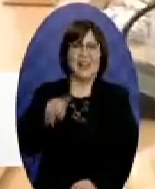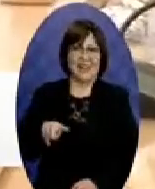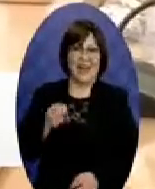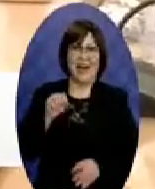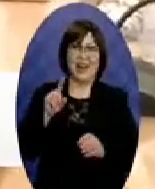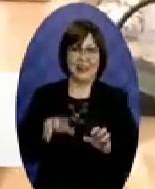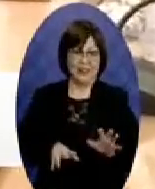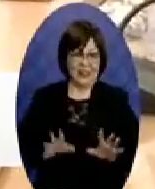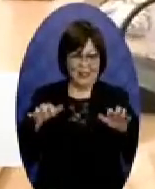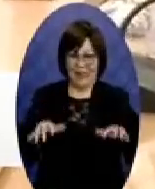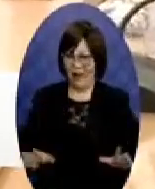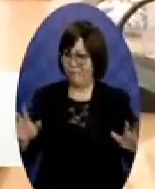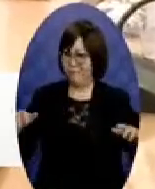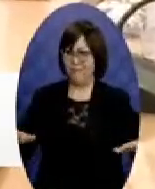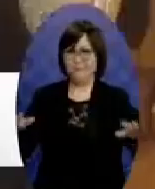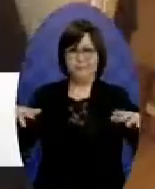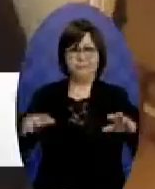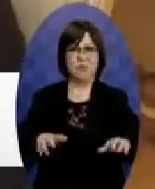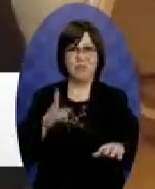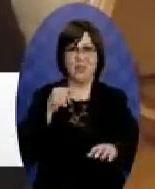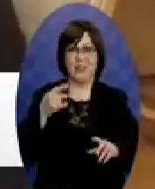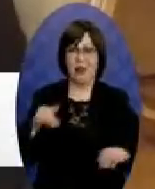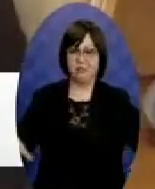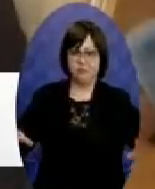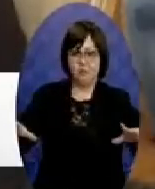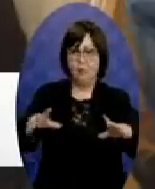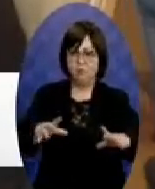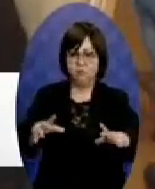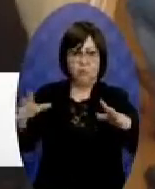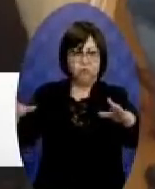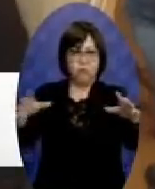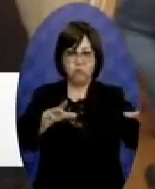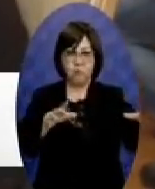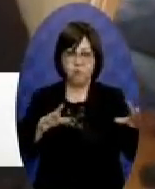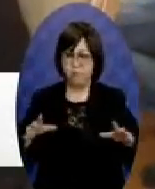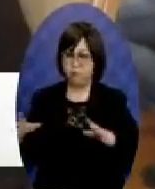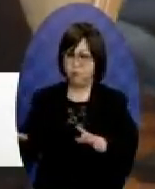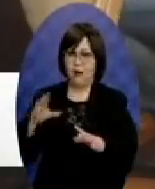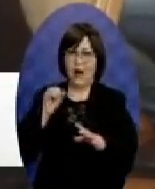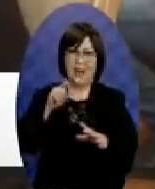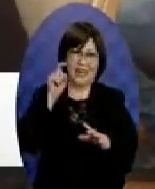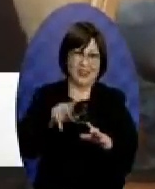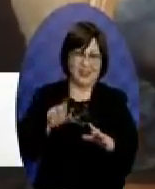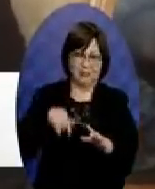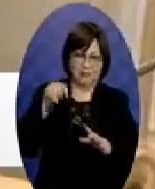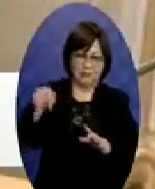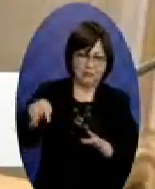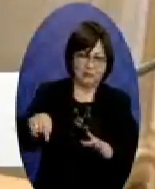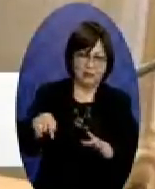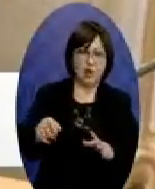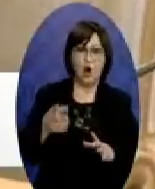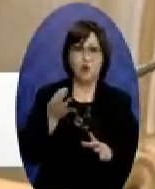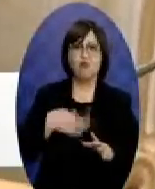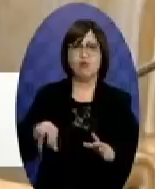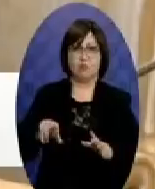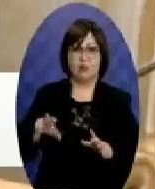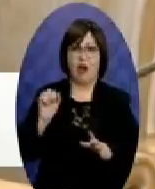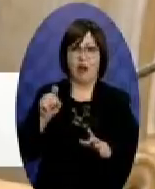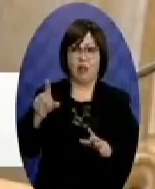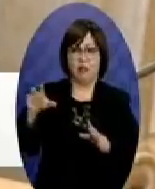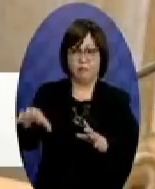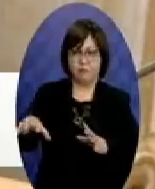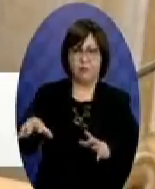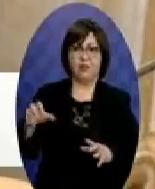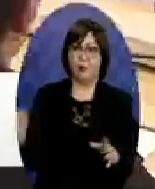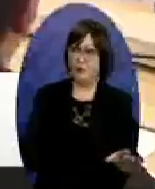хүч чармайлтаа үргэлжлүүлэхээр тохирсон байна. За тухайлбал энд арлууд дээр хүлэмжийн аж ахуй байгуулах, сэргээгдэх эрчим хүчний бааз